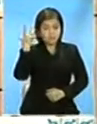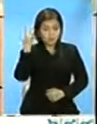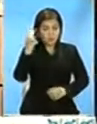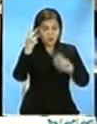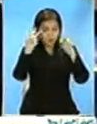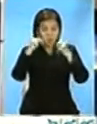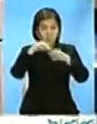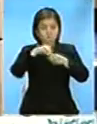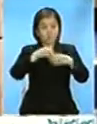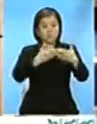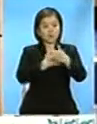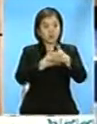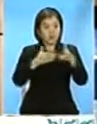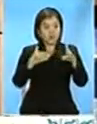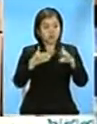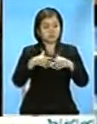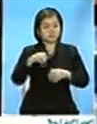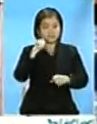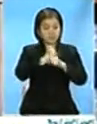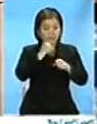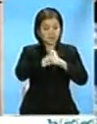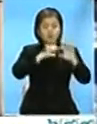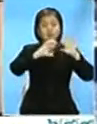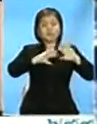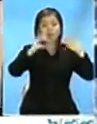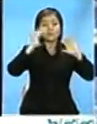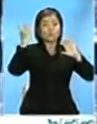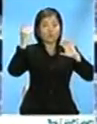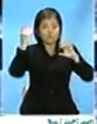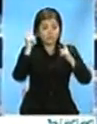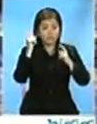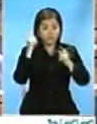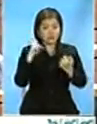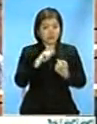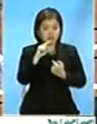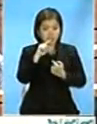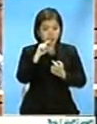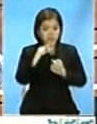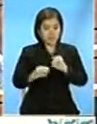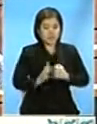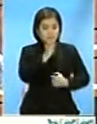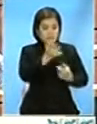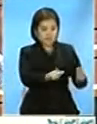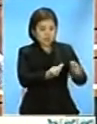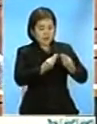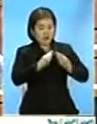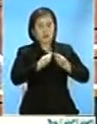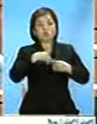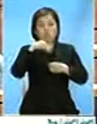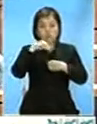ในห้องทำเนียบรัฐบาลตึกสันติไมตรีกับผมได้รับเกียรติด้วยนะครับที่เข้าไปอยู่ในสภ